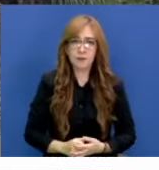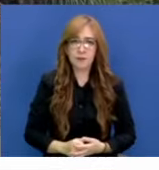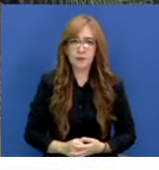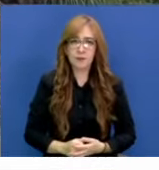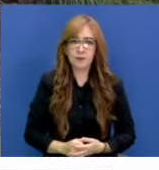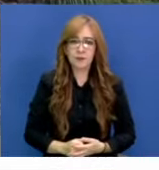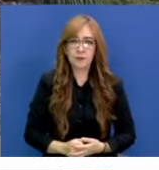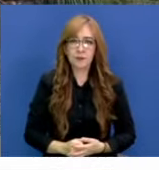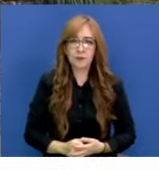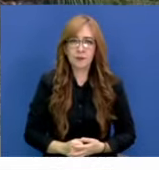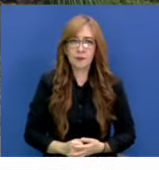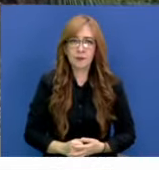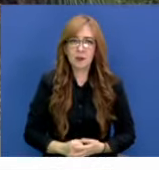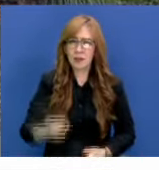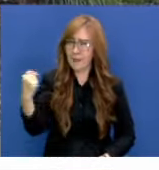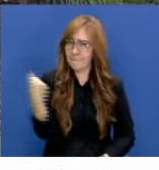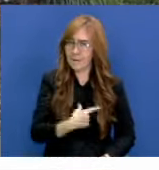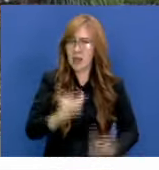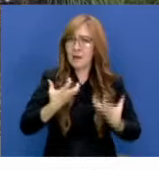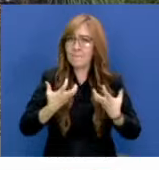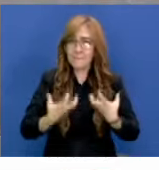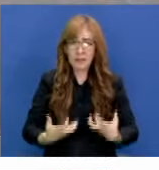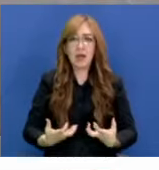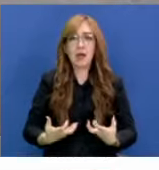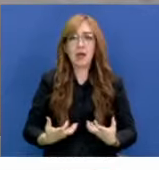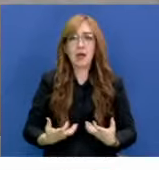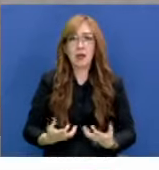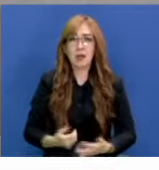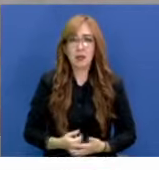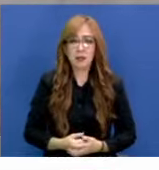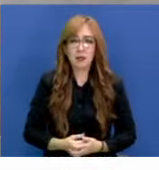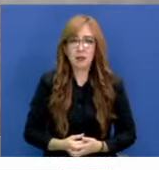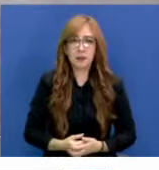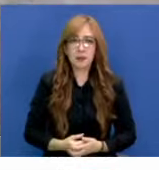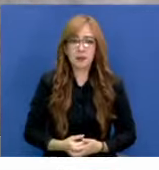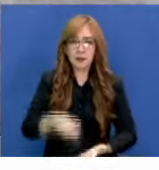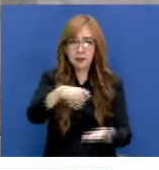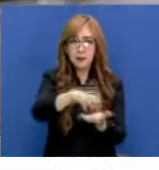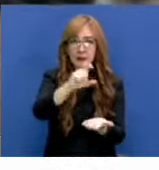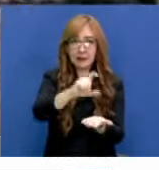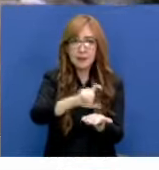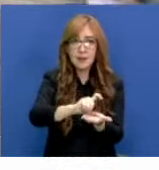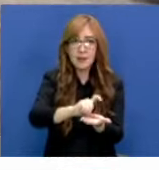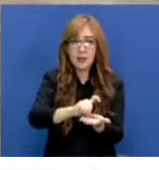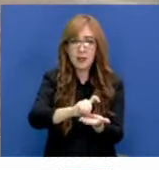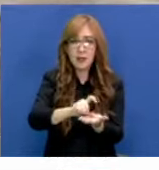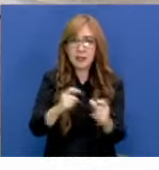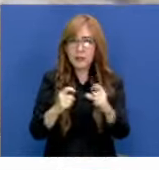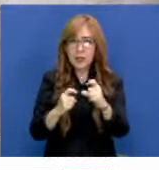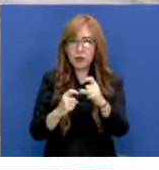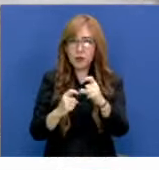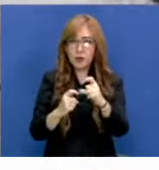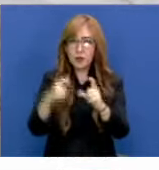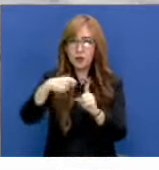Untuk dampak yang paling parah ini terjadi di Kecamatan Candipuro dan